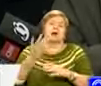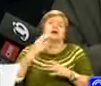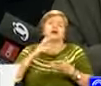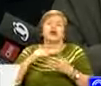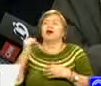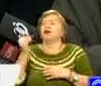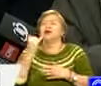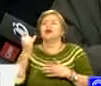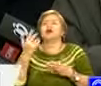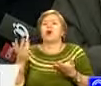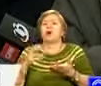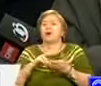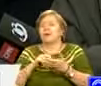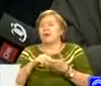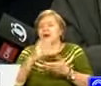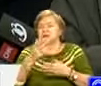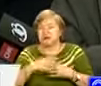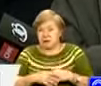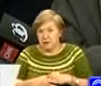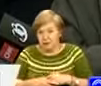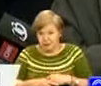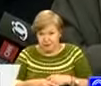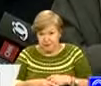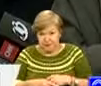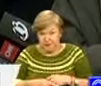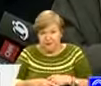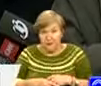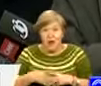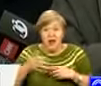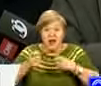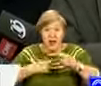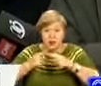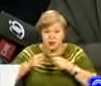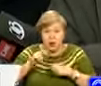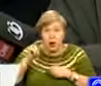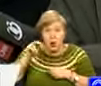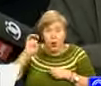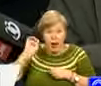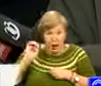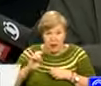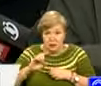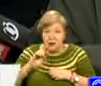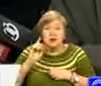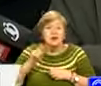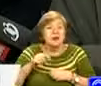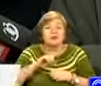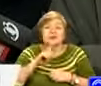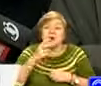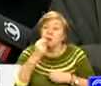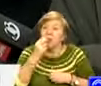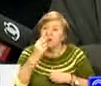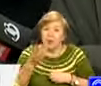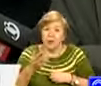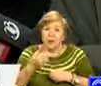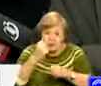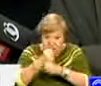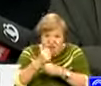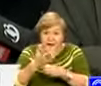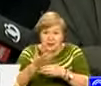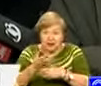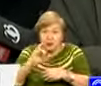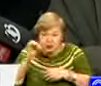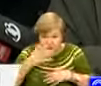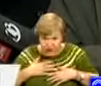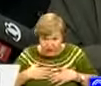istorie, deci nu doar vorbe, fapte. Ceea ce privește renegocierea, iarăși ar trebui să nu mai fie vorbe, să fie fapte. Cine dorește să facă renegocierea